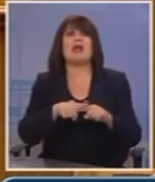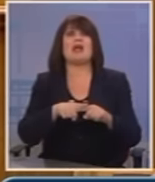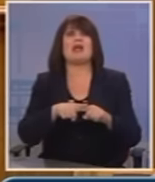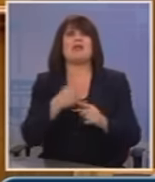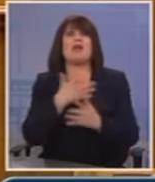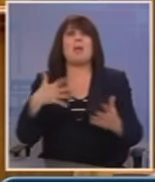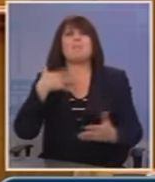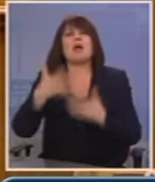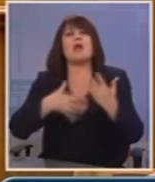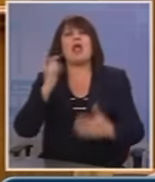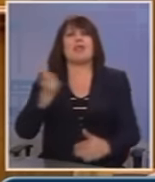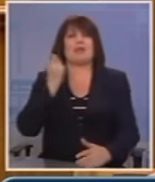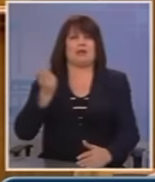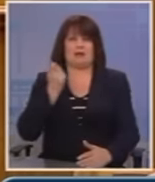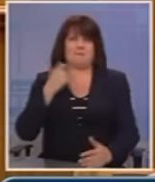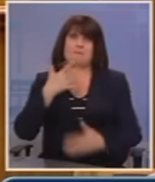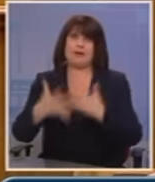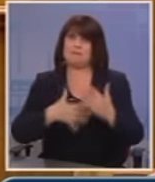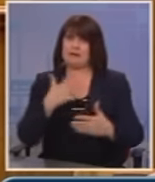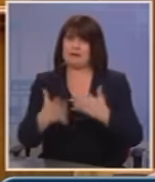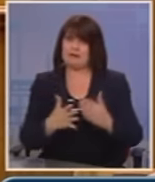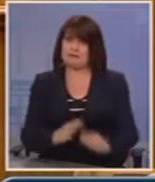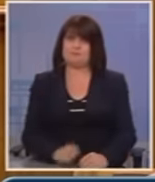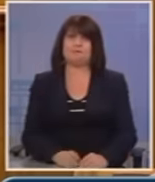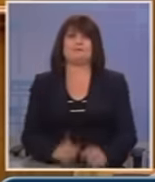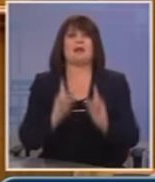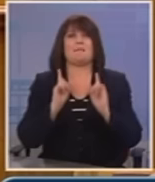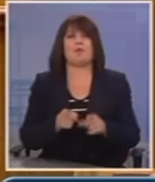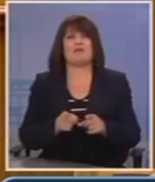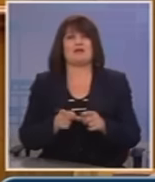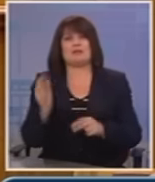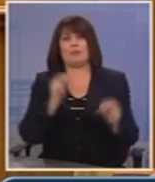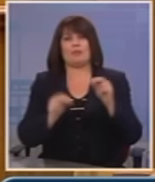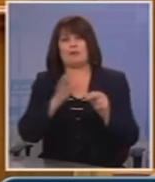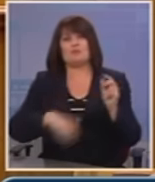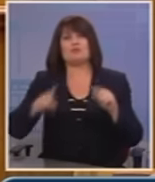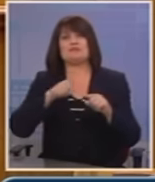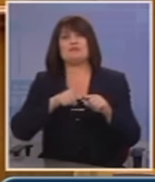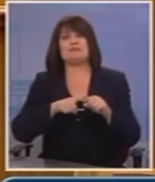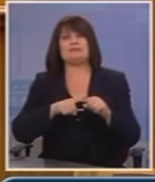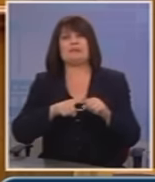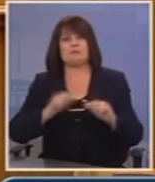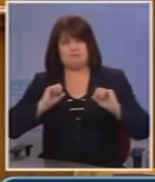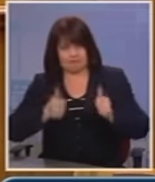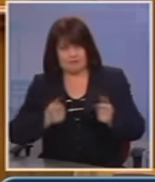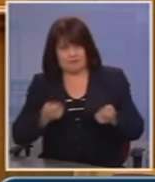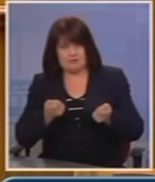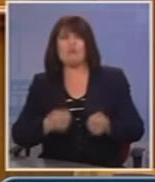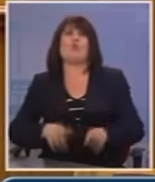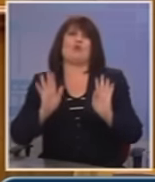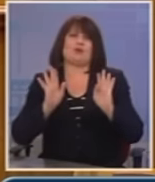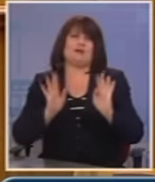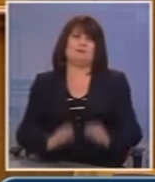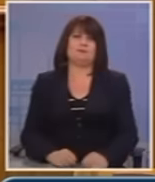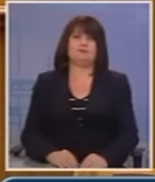εθνική περιπέτεια. Η απόφαση για δημοψήφισμα δεν είναι μία γενναία πράξη. Δεν